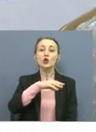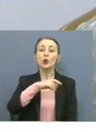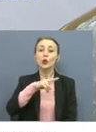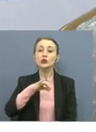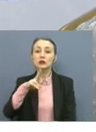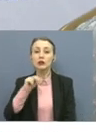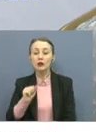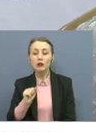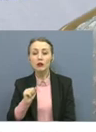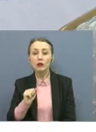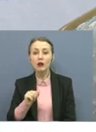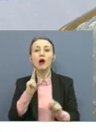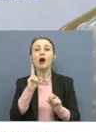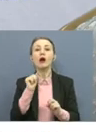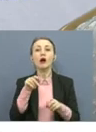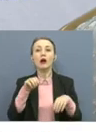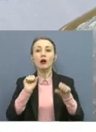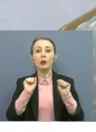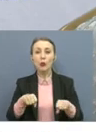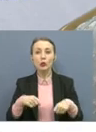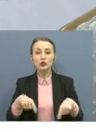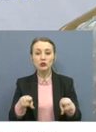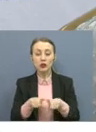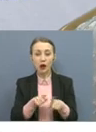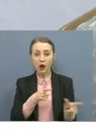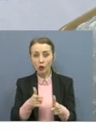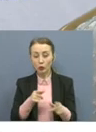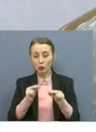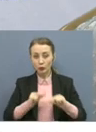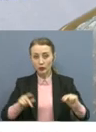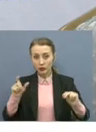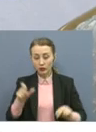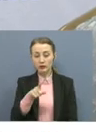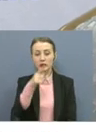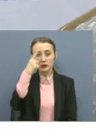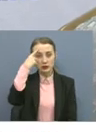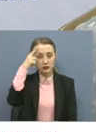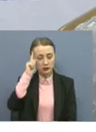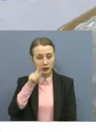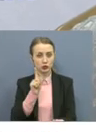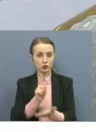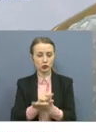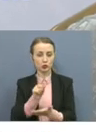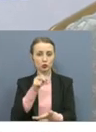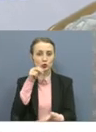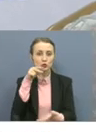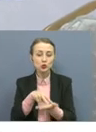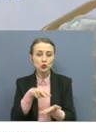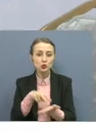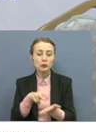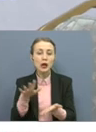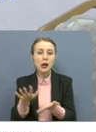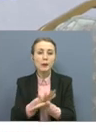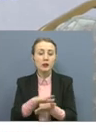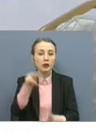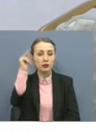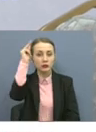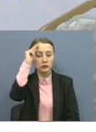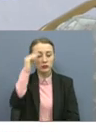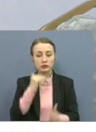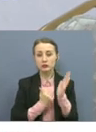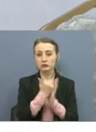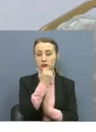кафедра психологиясы жоқ. Не кафедра методикасы жоқ. Қалай осындай жағдайда педагогты